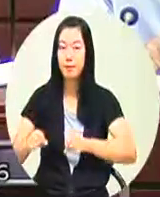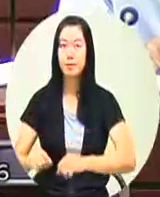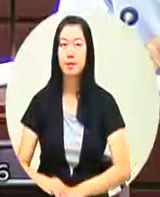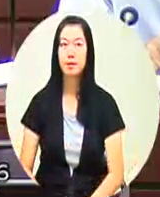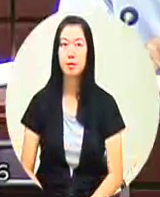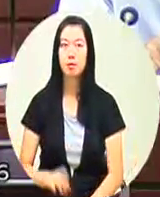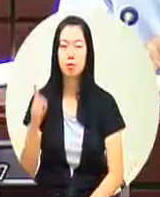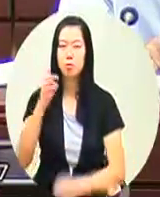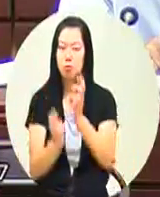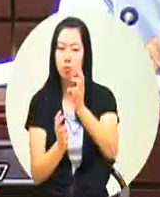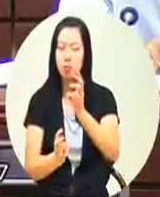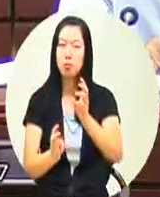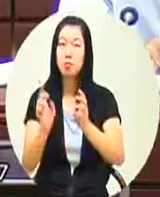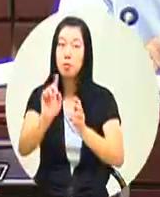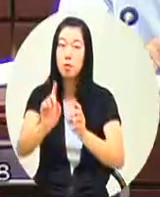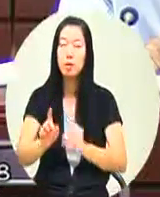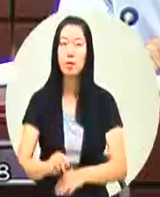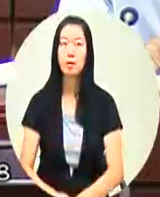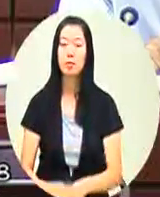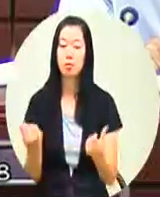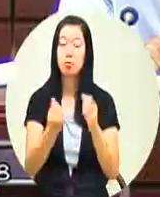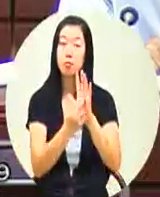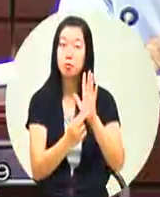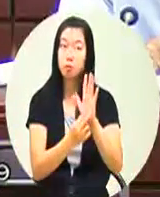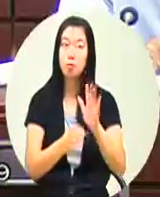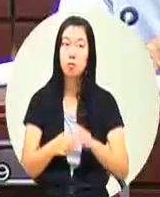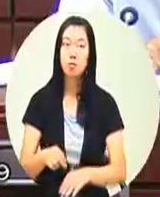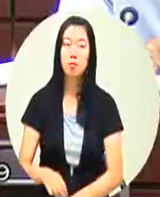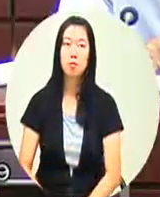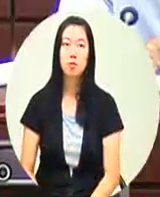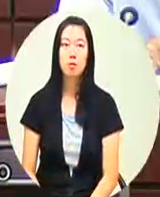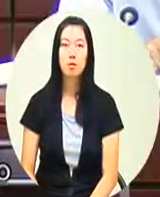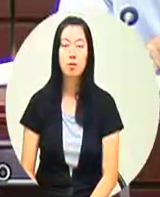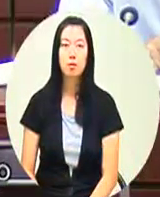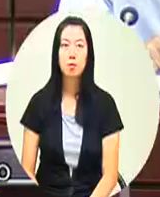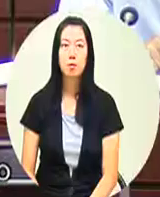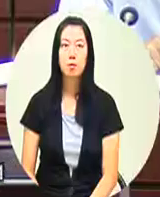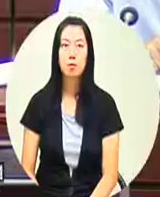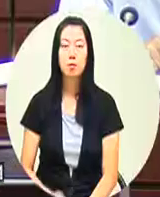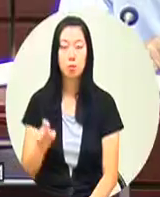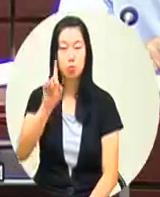安怎？你讲讲。 安置计划的话，比如说在我们北侧用地那里有一块